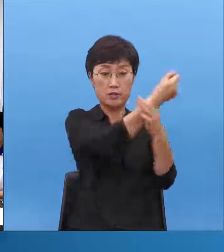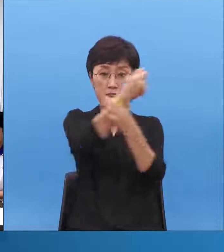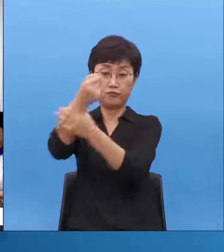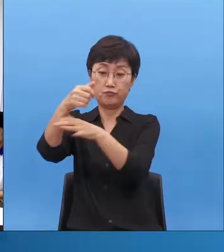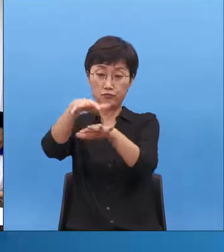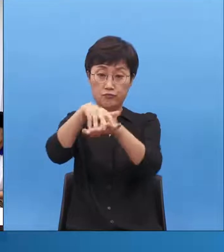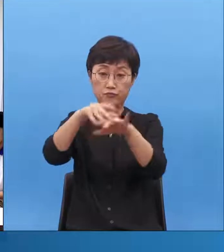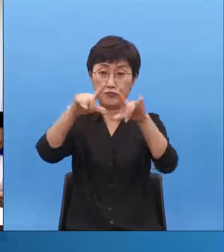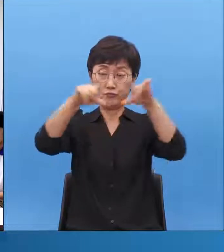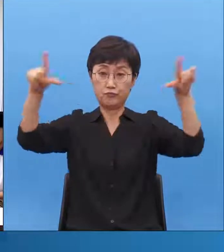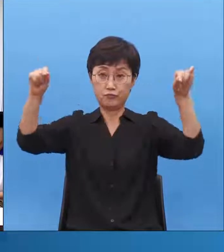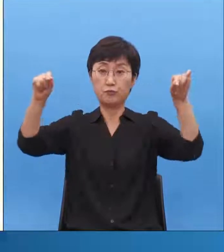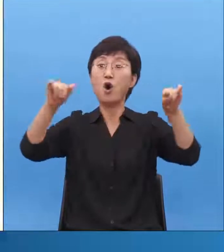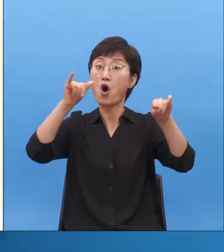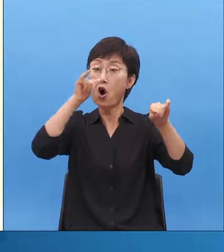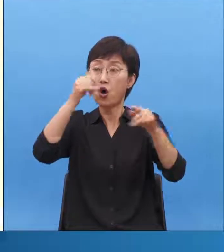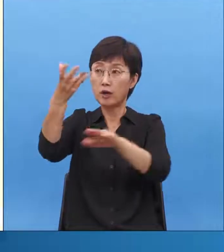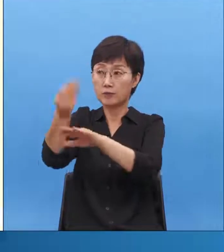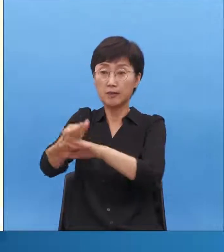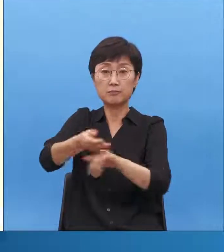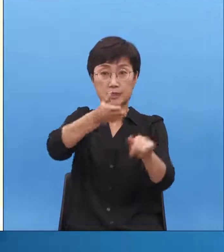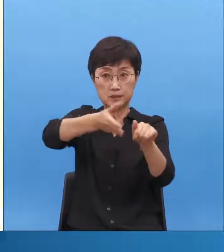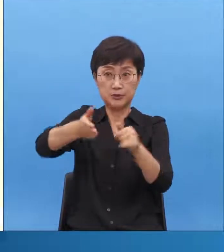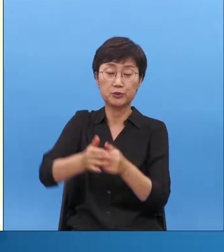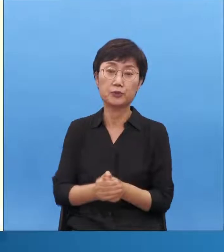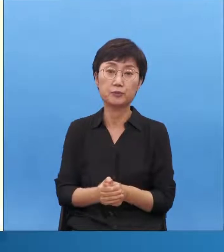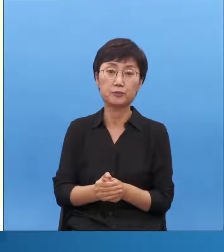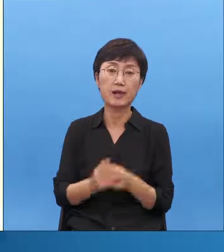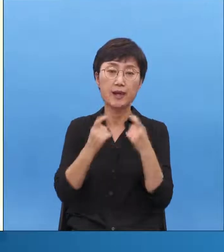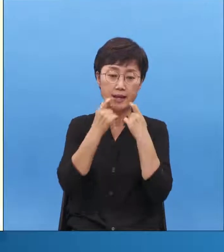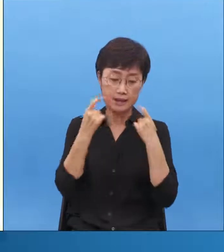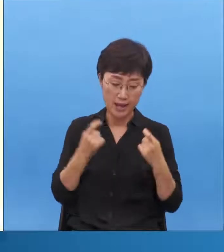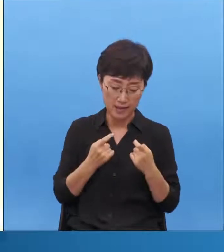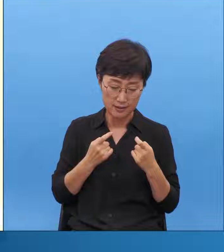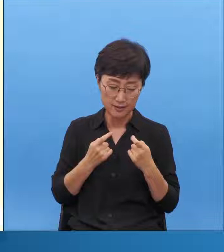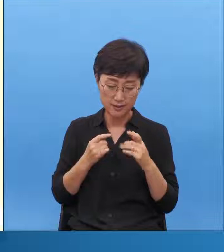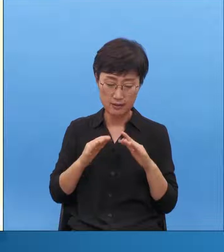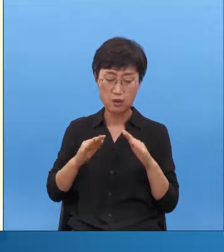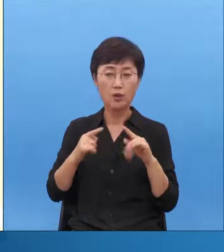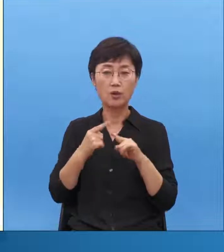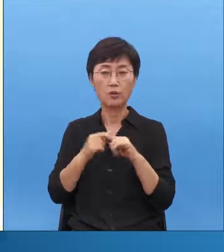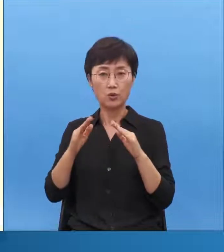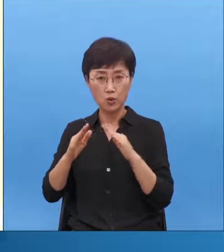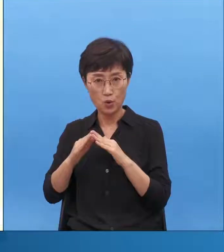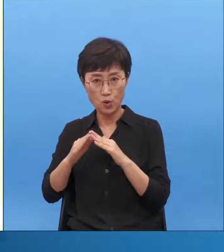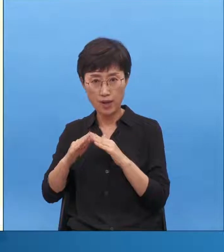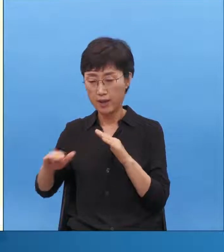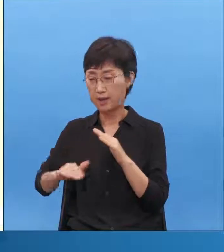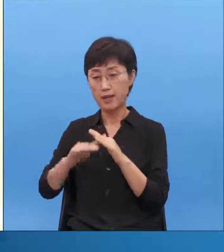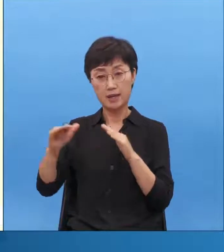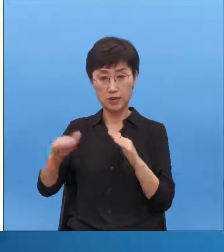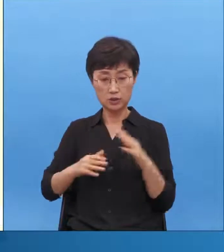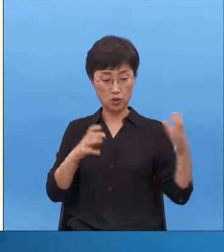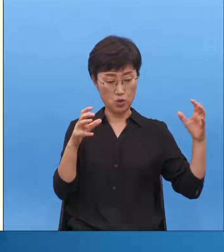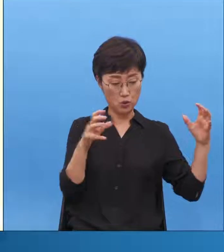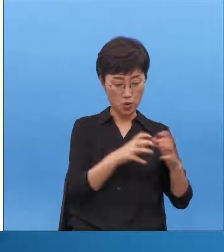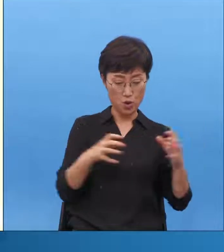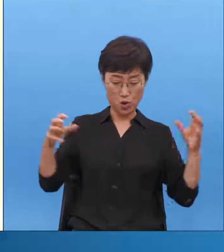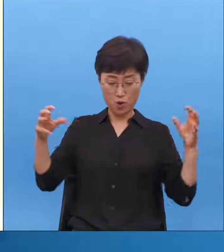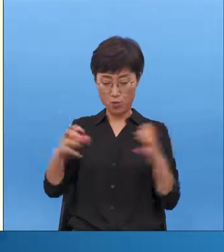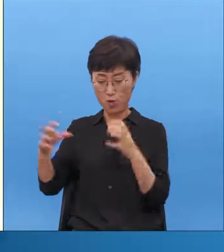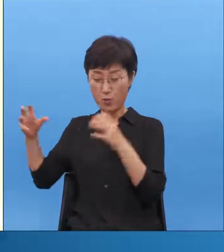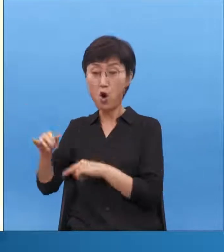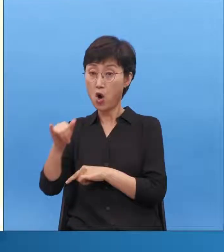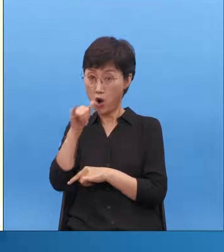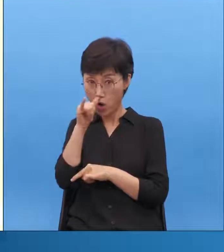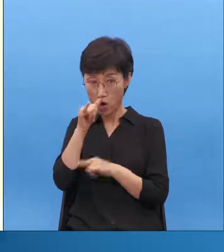게시되어 있습니다. 또 개인, 교회, 가정 등 WRC를 타운으로 누리는 전 세계 현장의 모습을